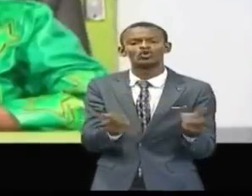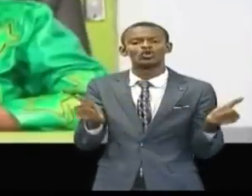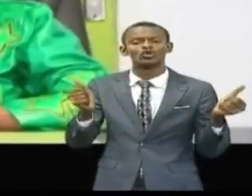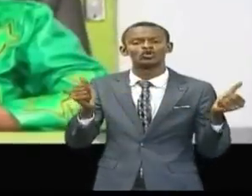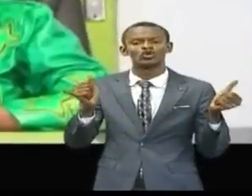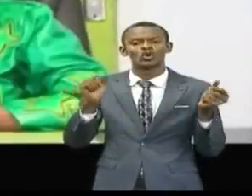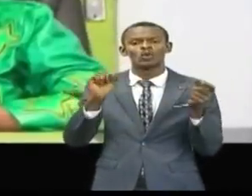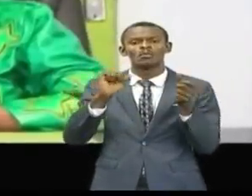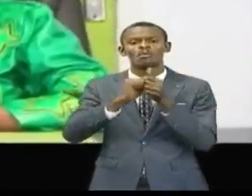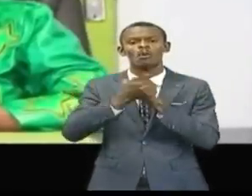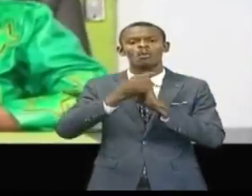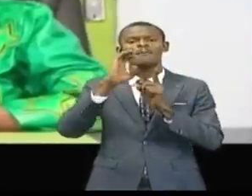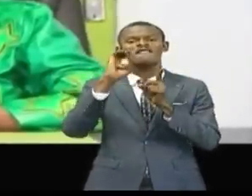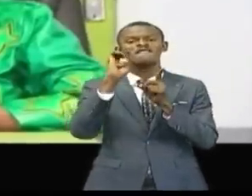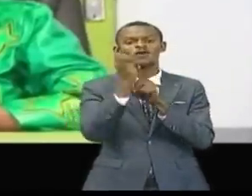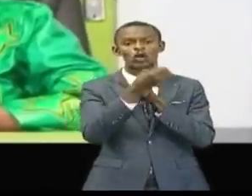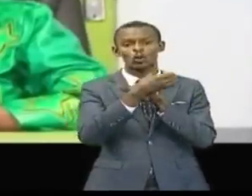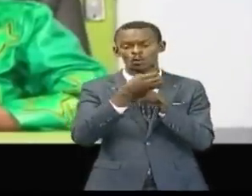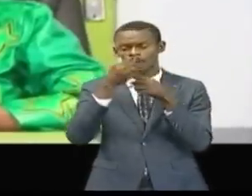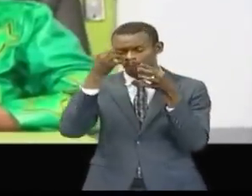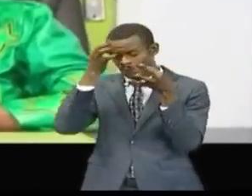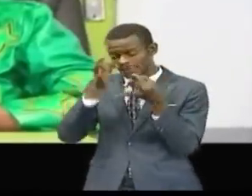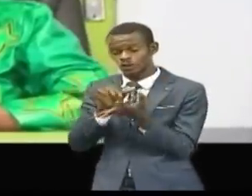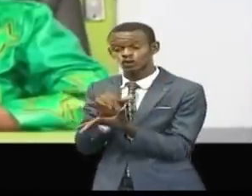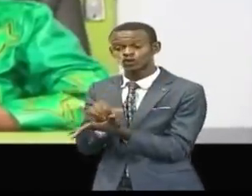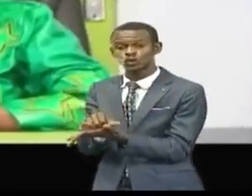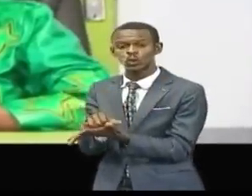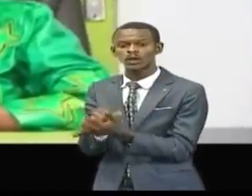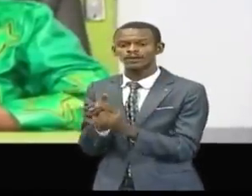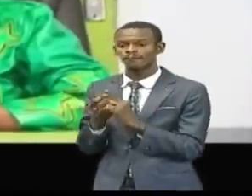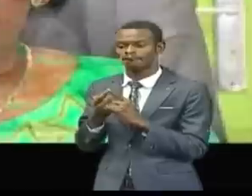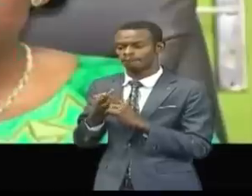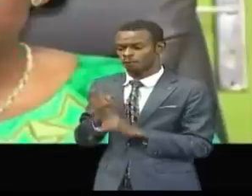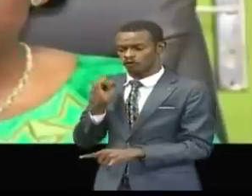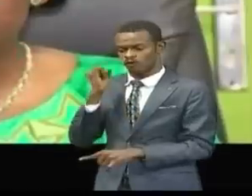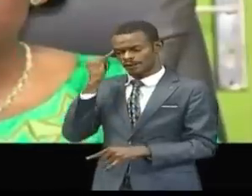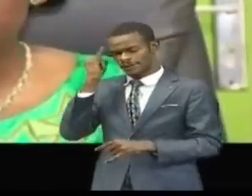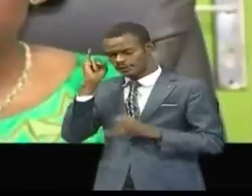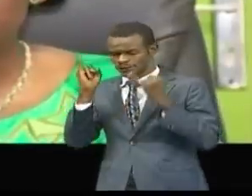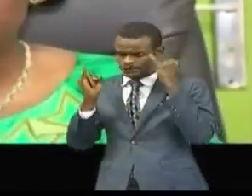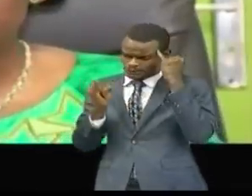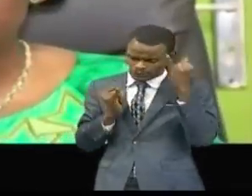ont toujours été participatives et consultatives